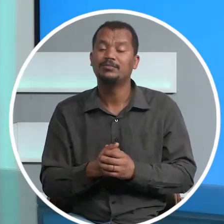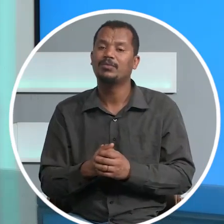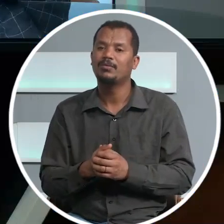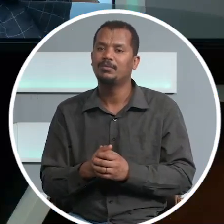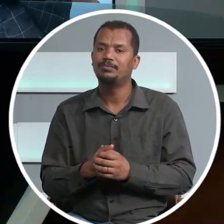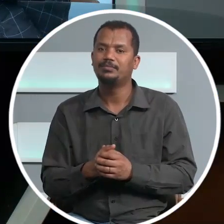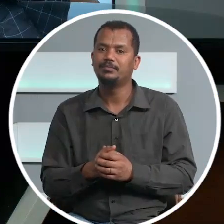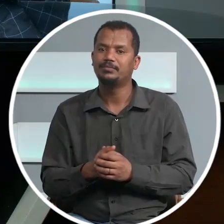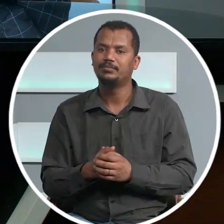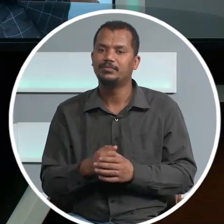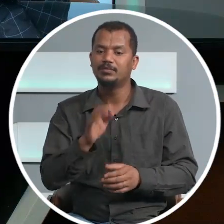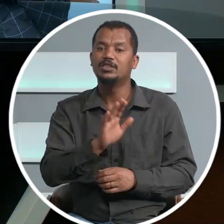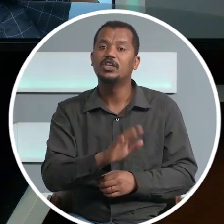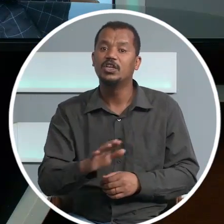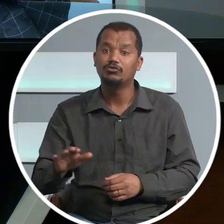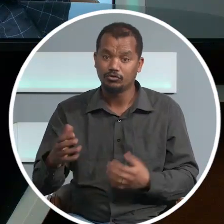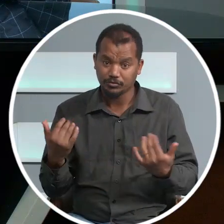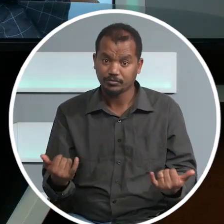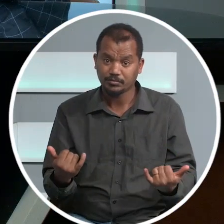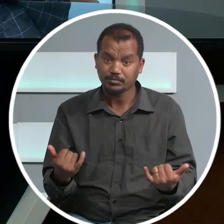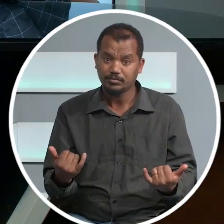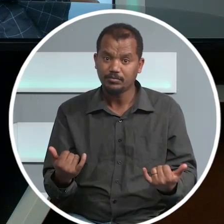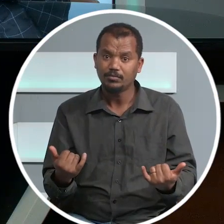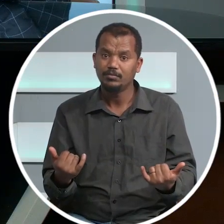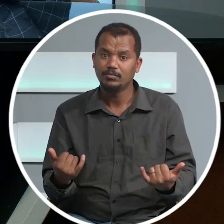የዲቨሎፕመንታል ዲዞርደር የሚባለው የልጆች አሁን